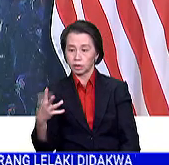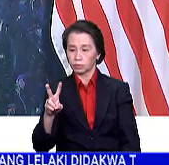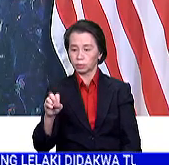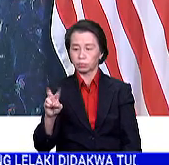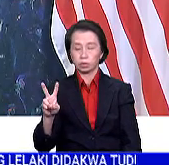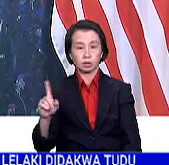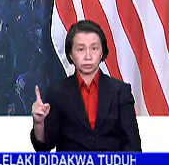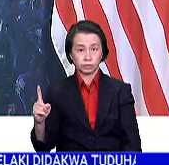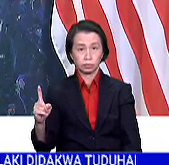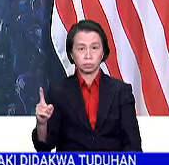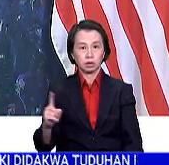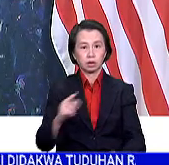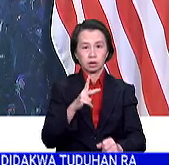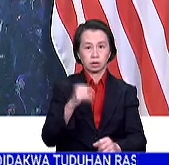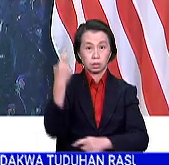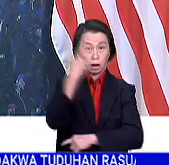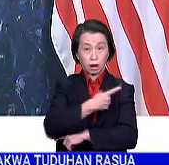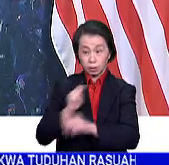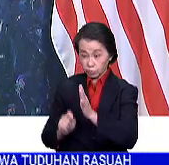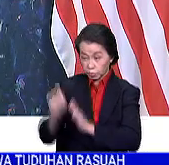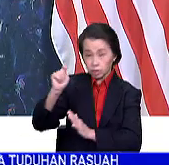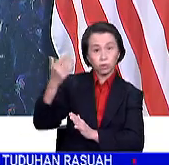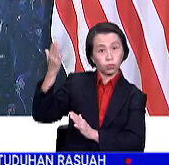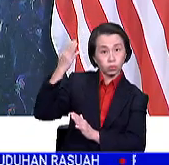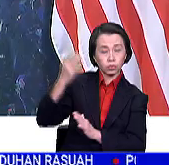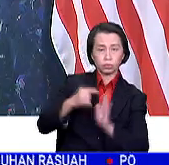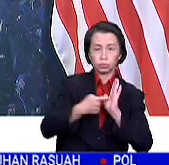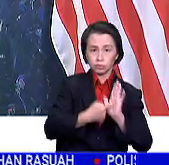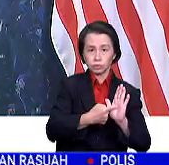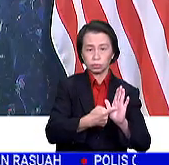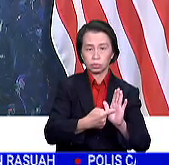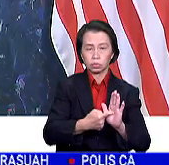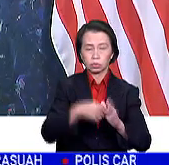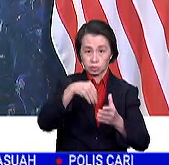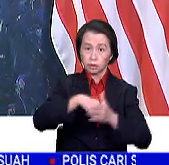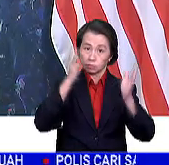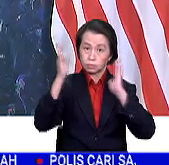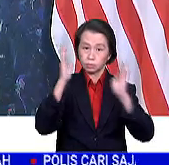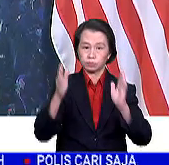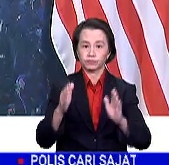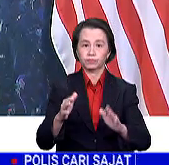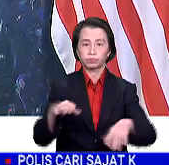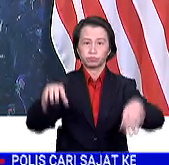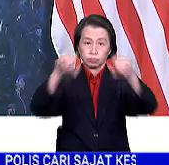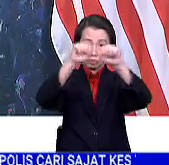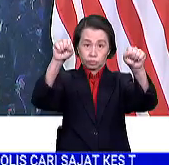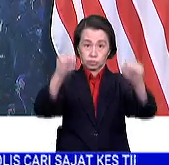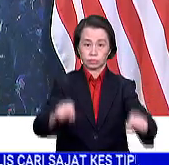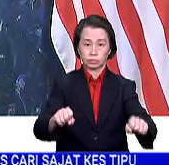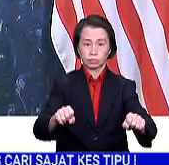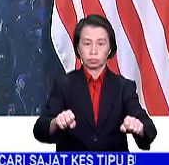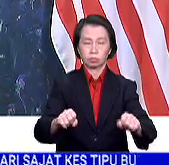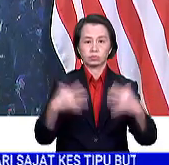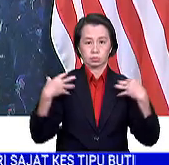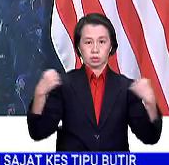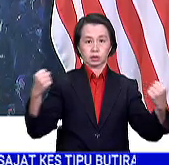2021, iaitu kes harian tertinggi yang dicatatkan di negara kita. Sistem kesihatan